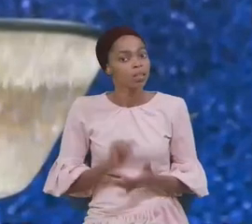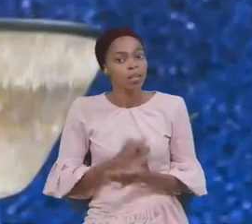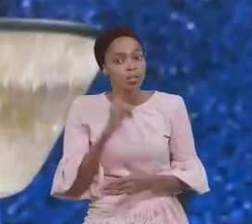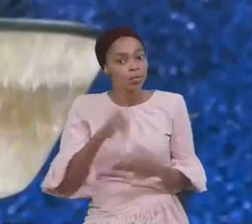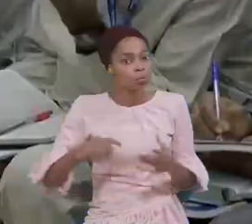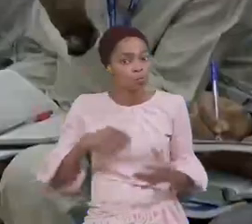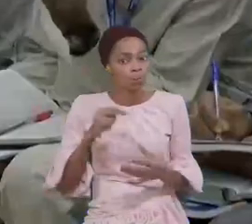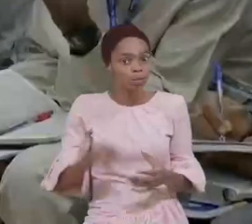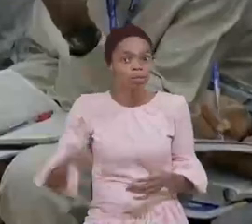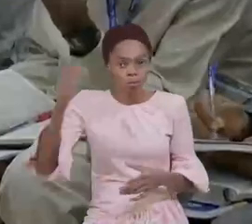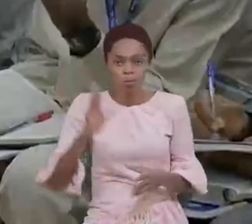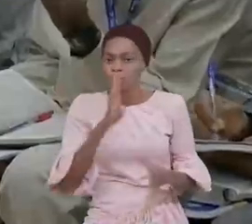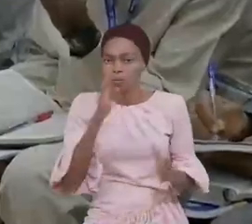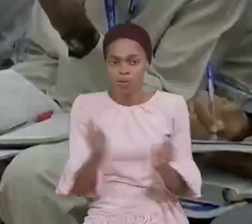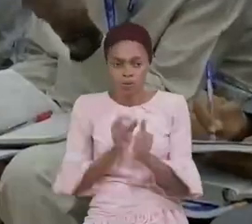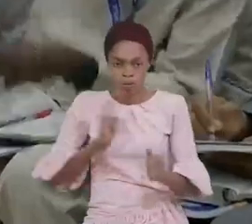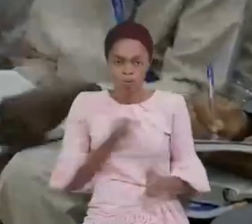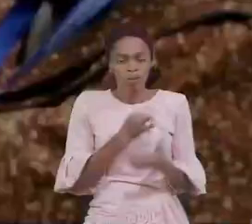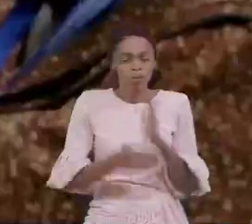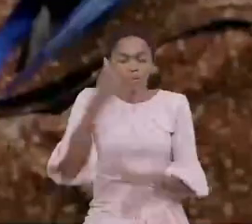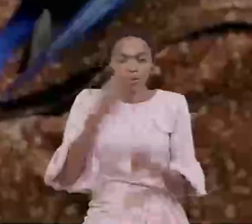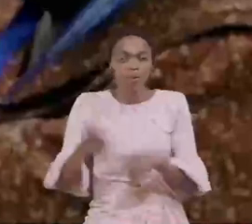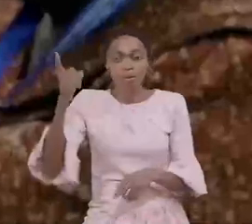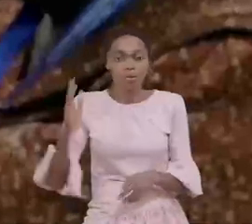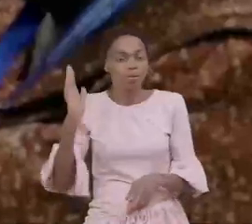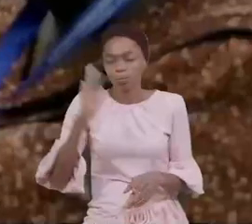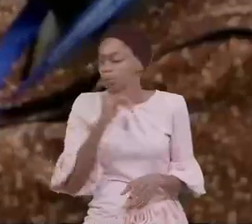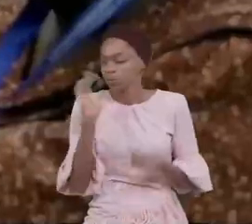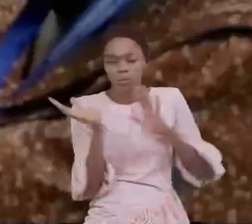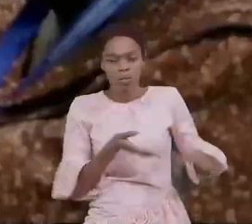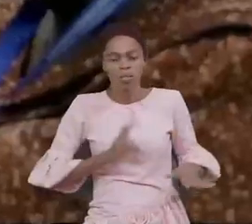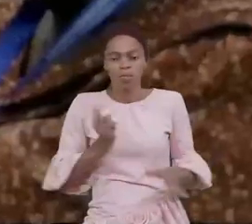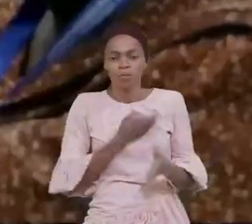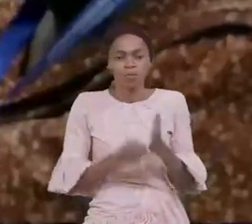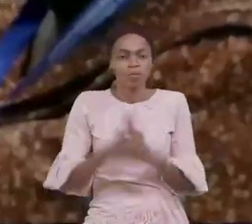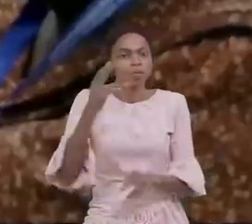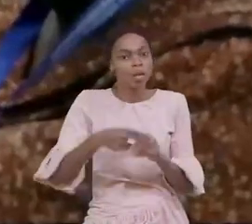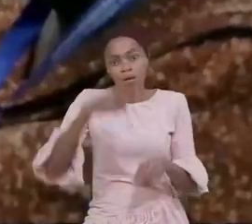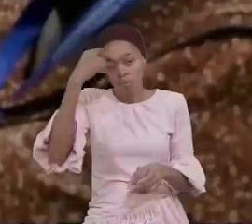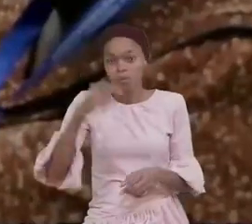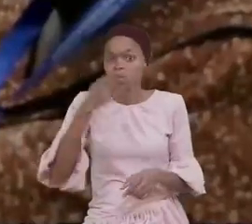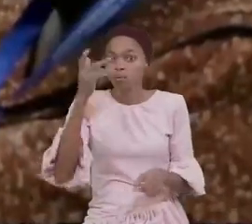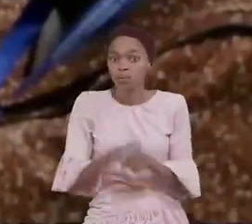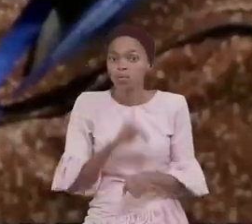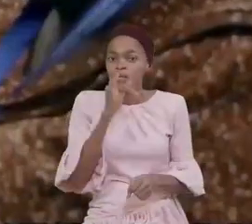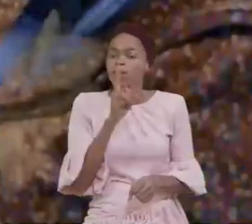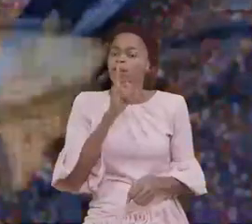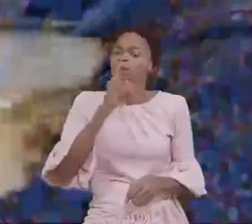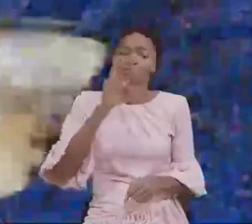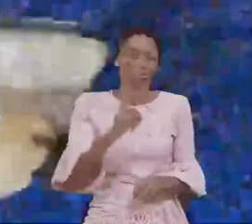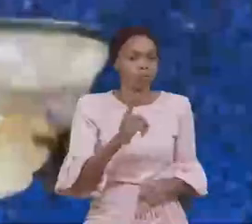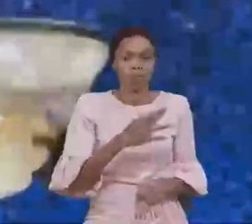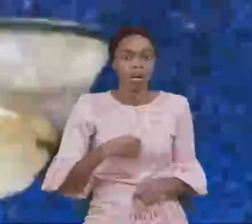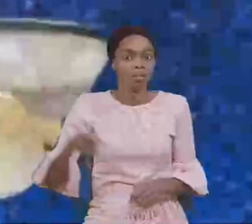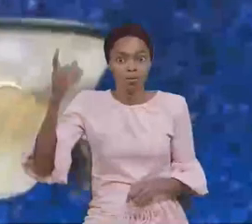Il sera avec nous. Il ne nous abandonnera pas parce que ses promesses sont sûres, parce que ses promesses ne peuvent